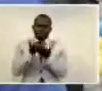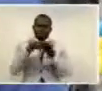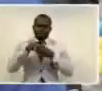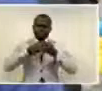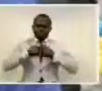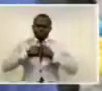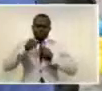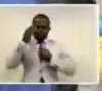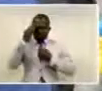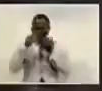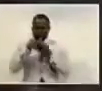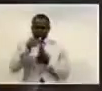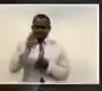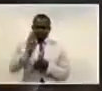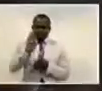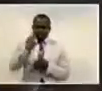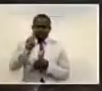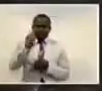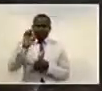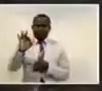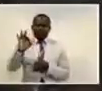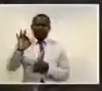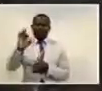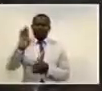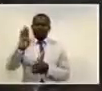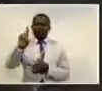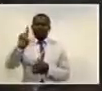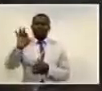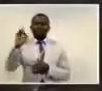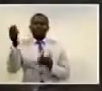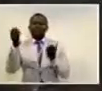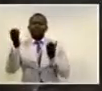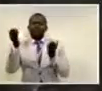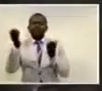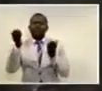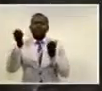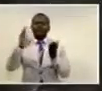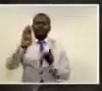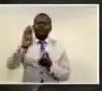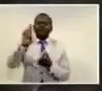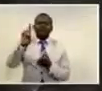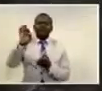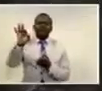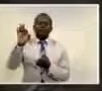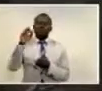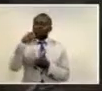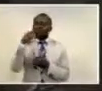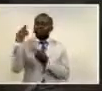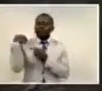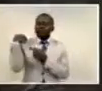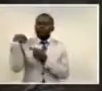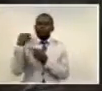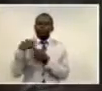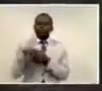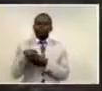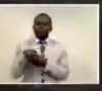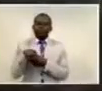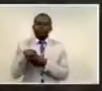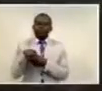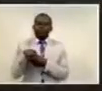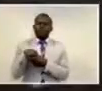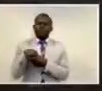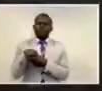kugira ngo natwe bagire PDF muri ni bande babishinzwe